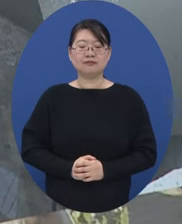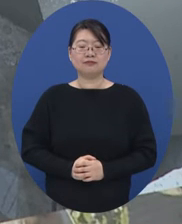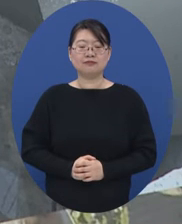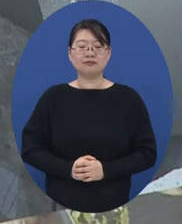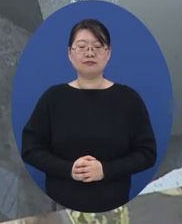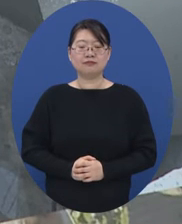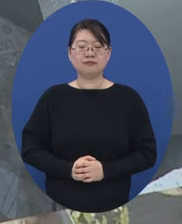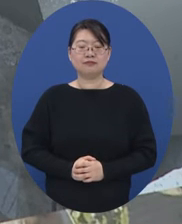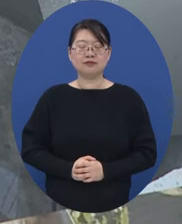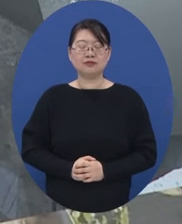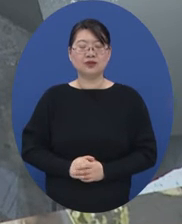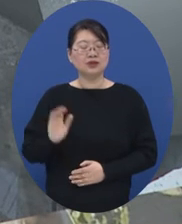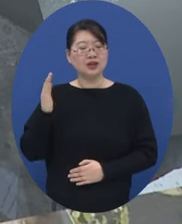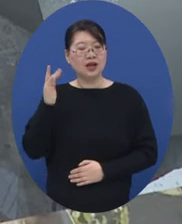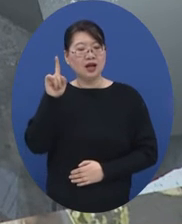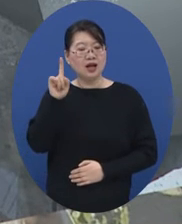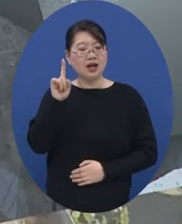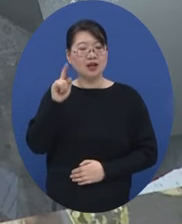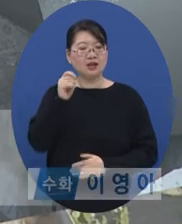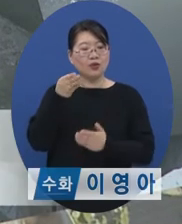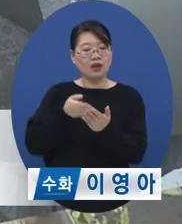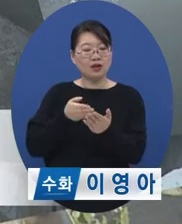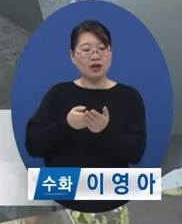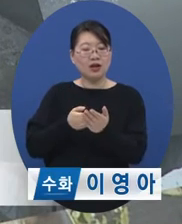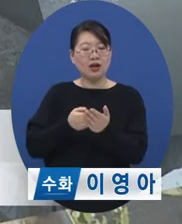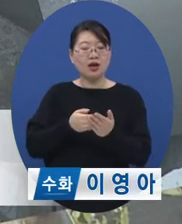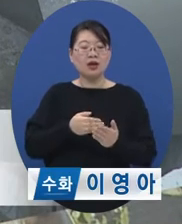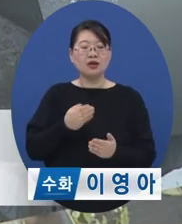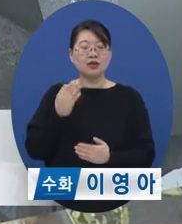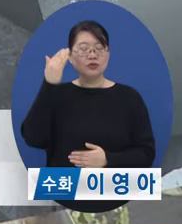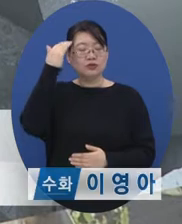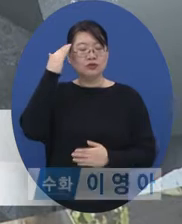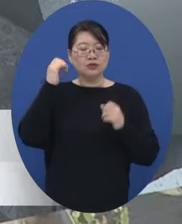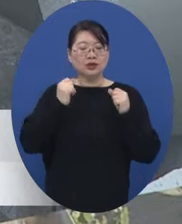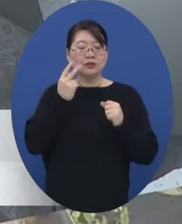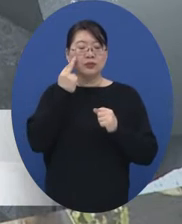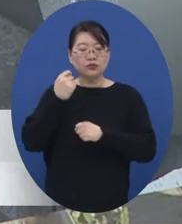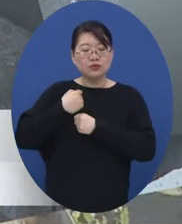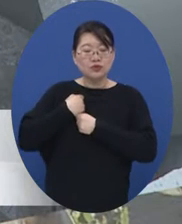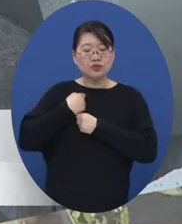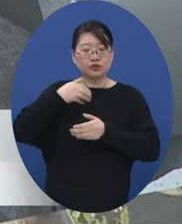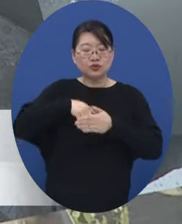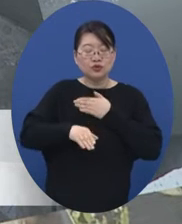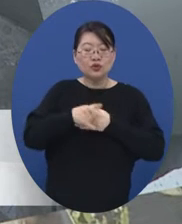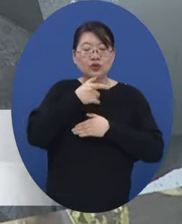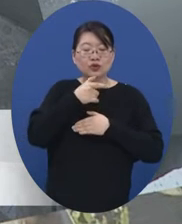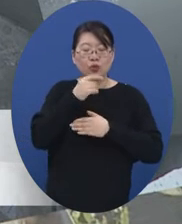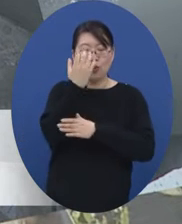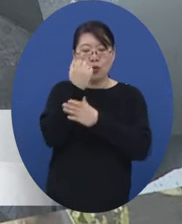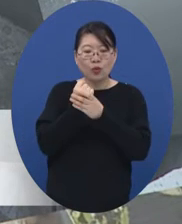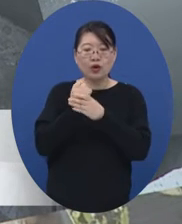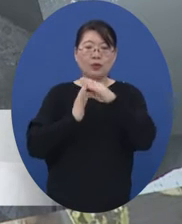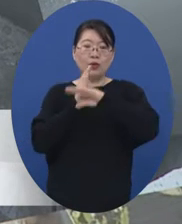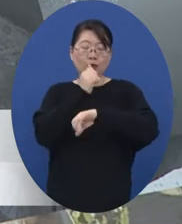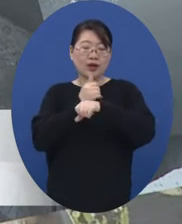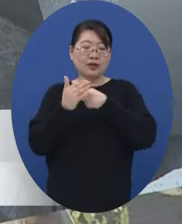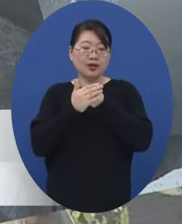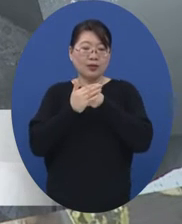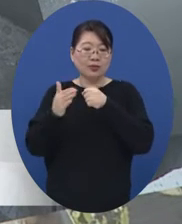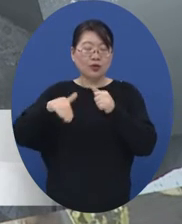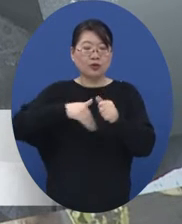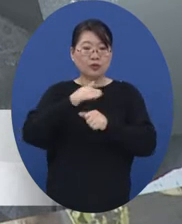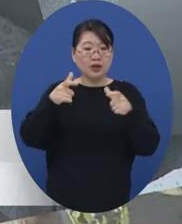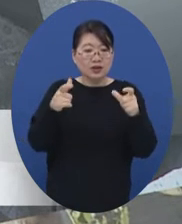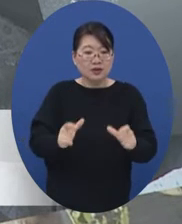최근 한 언론에서 미군기지 지하수의 발암 물질 기준을 초과했다 는 보도가 나간 후 미군기지 주변지역